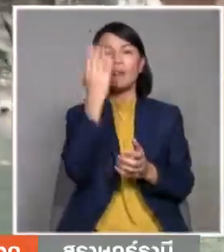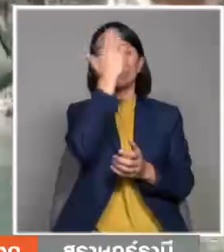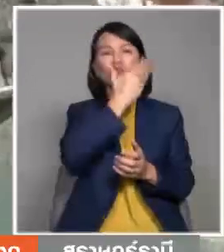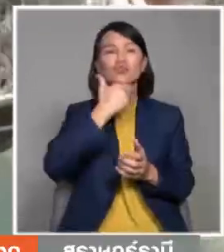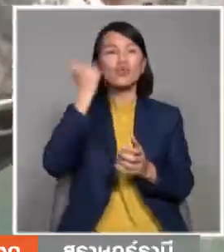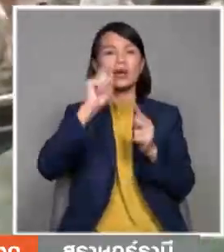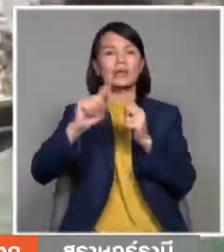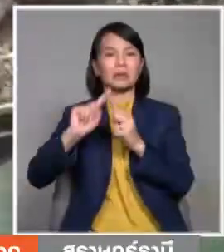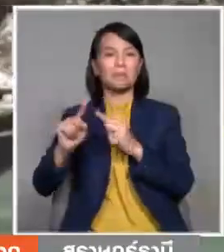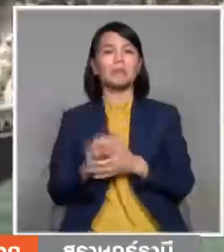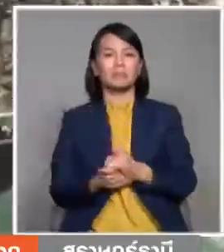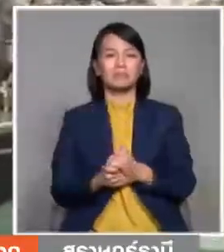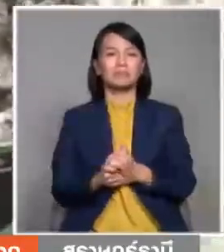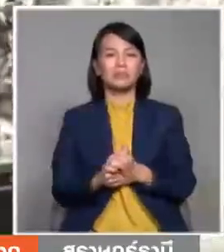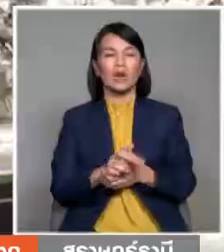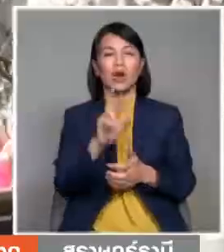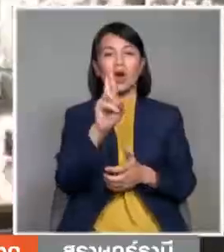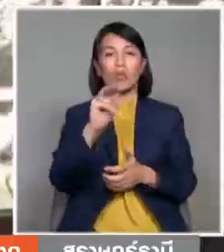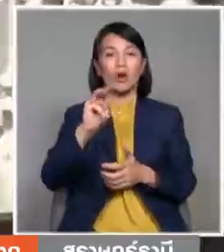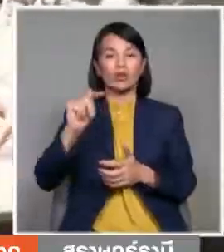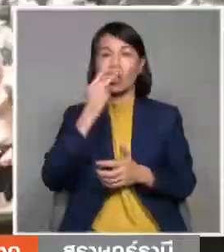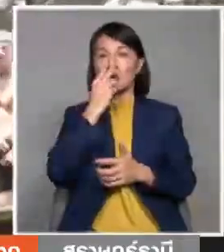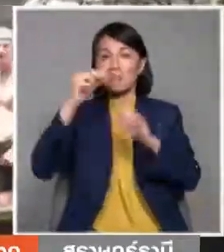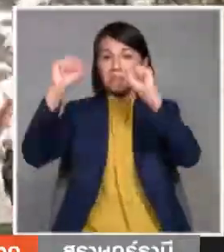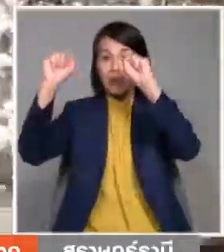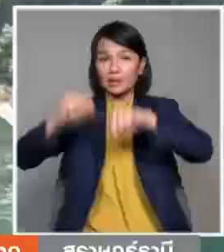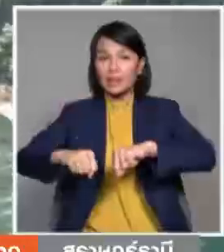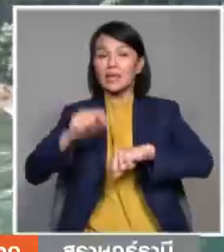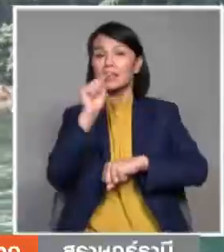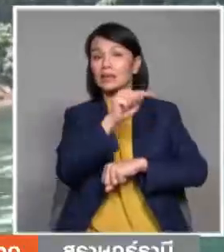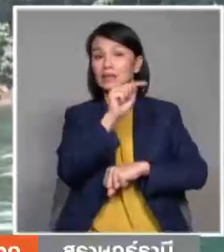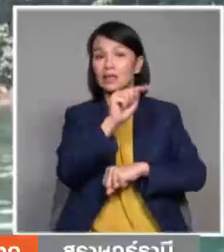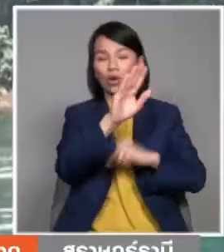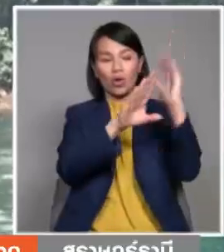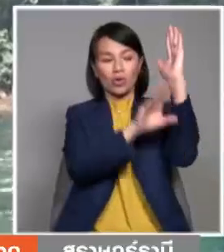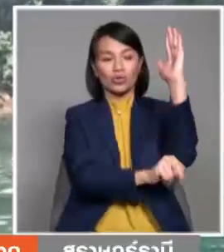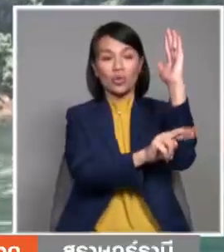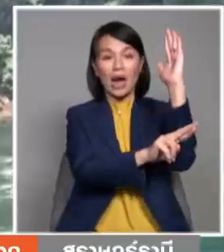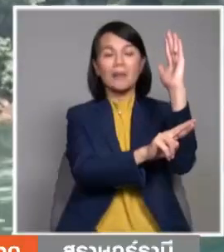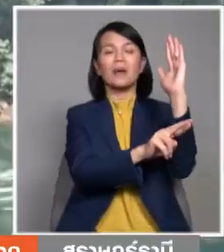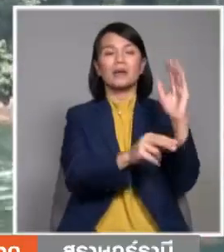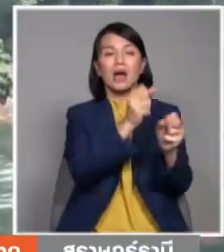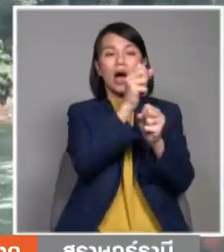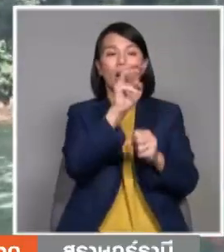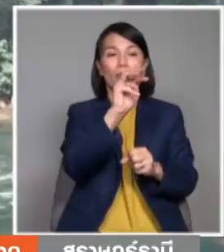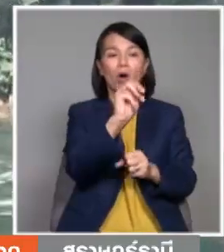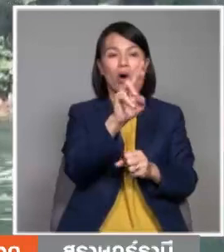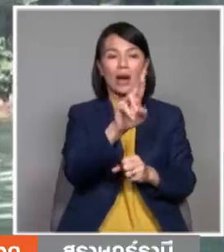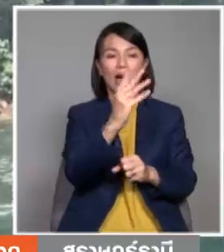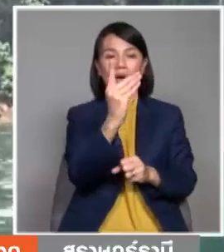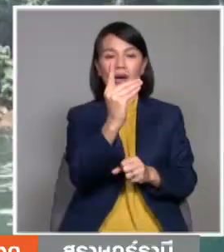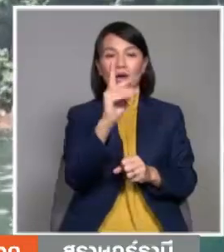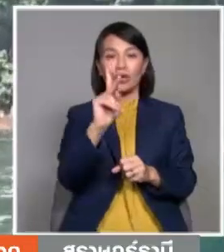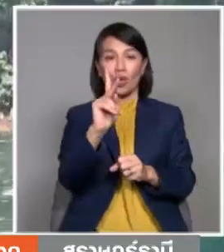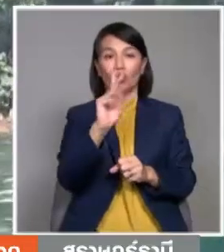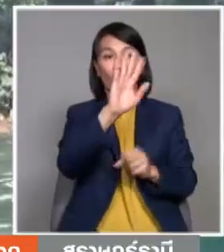เป็นจำนวนมากซึ่งคณะรัฐมนตรีให้ความเห็นชอบให้อุทยานแห่งชาติเขาศกเป็นมรดกอาเซียนทางอุทยานแห่งชาติเขาศกรอเ